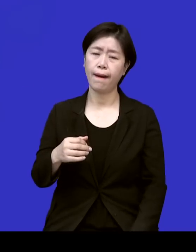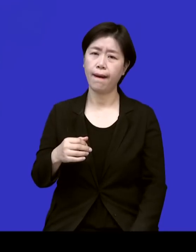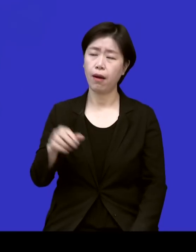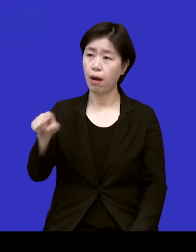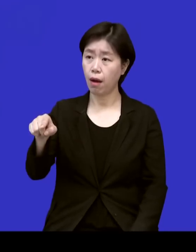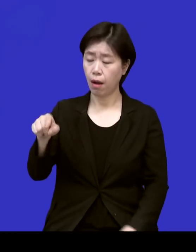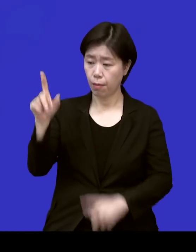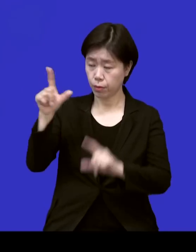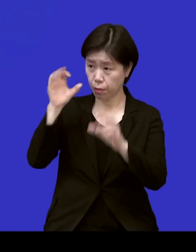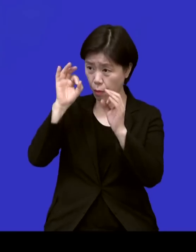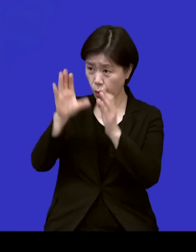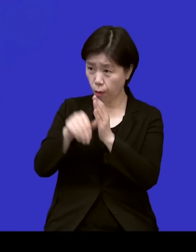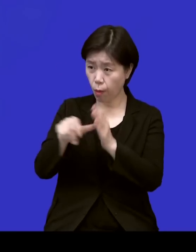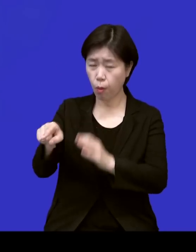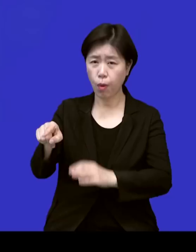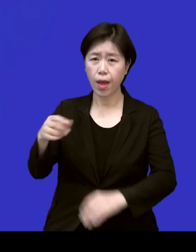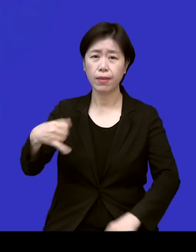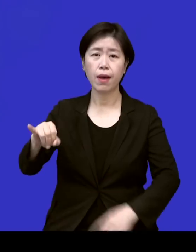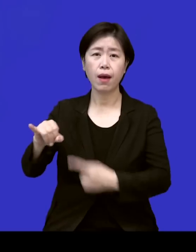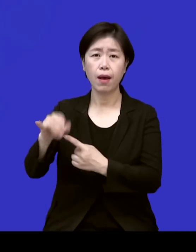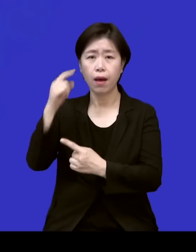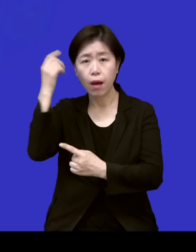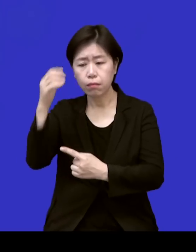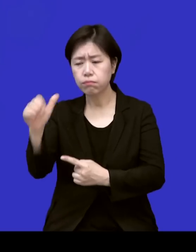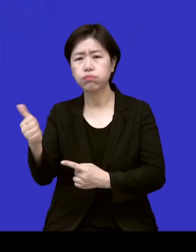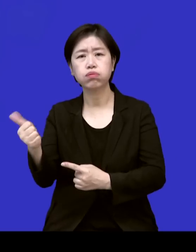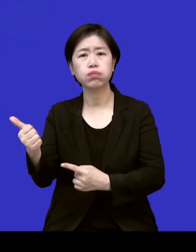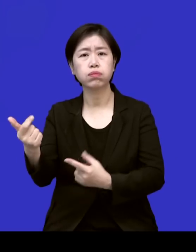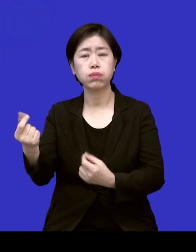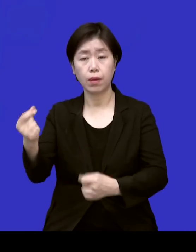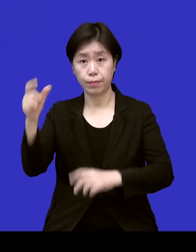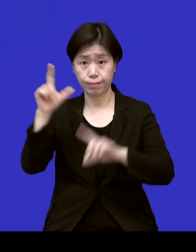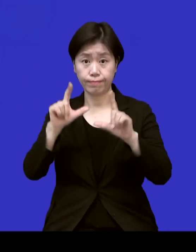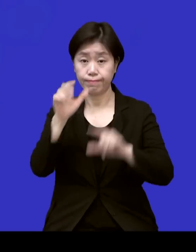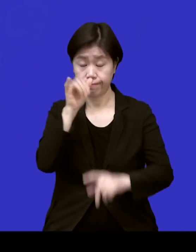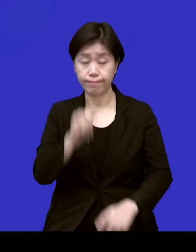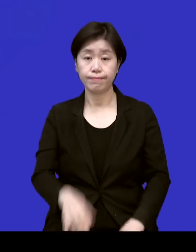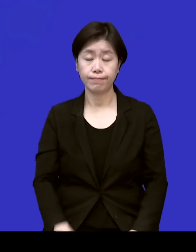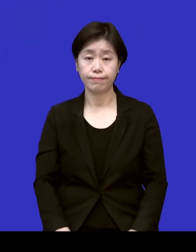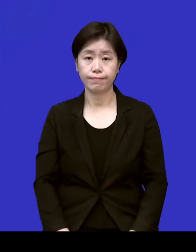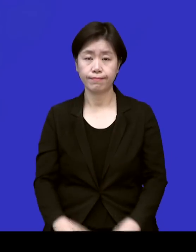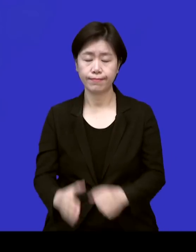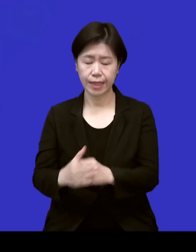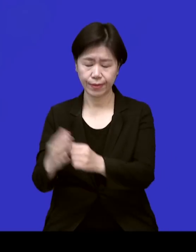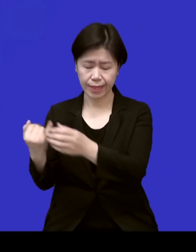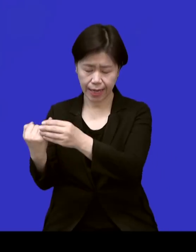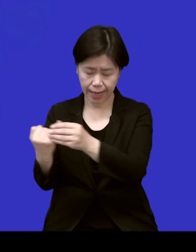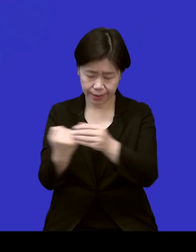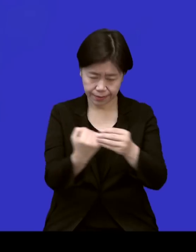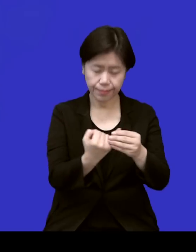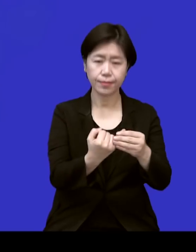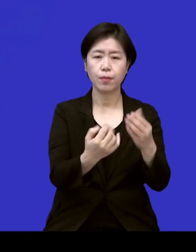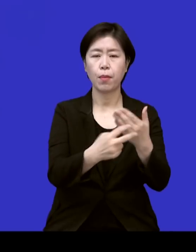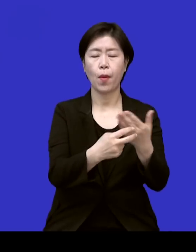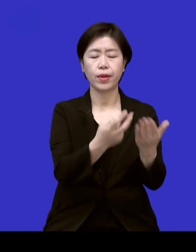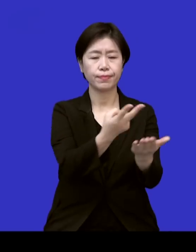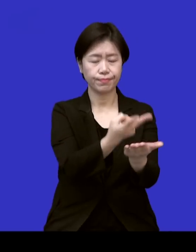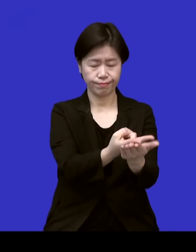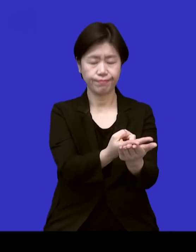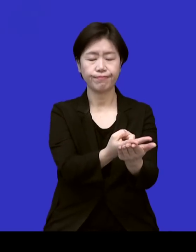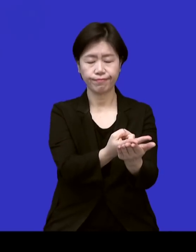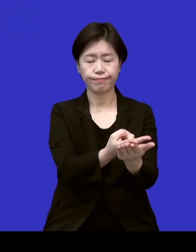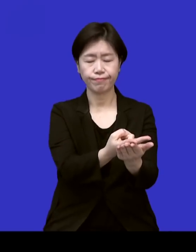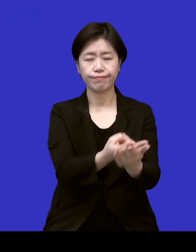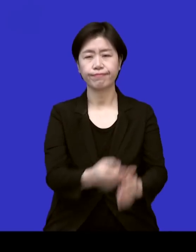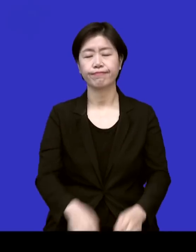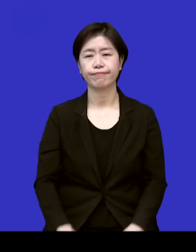영혼이 죽었구나 예. 이런 생각이 들었어요. 그래서 예. 아이를 이제 병원에 응급실에 데리고 가서 그렇게 쪼그리고